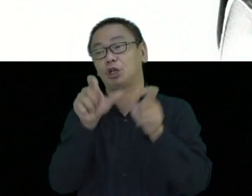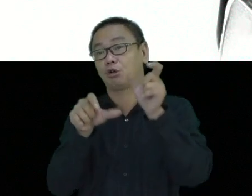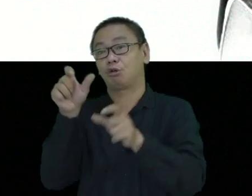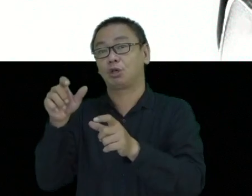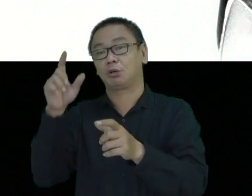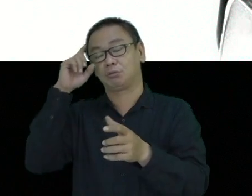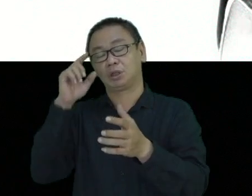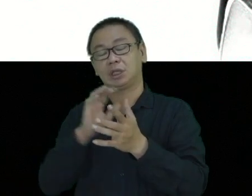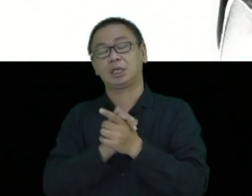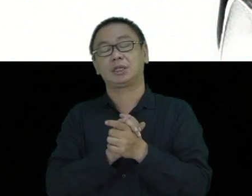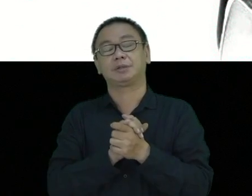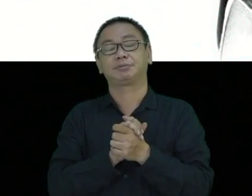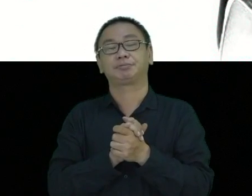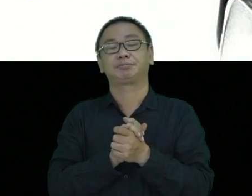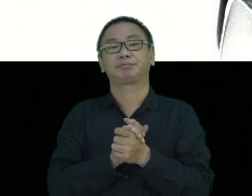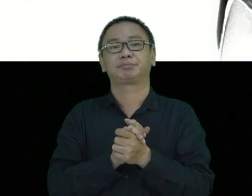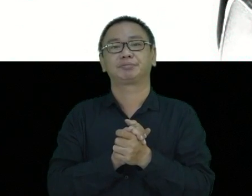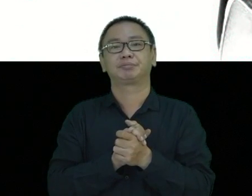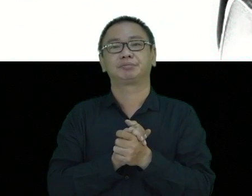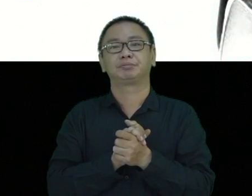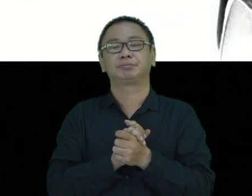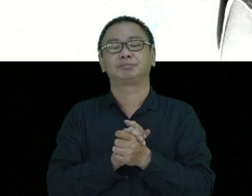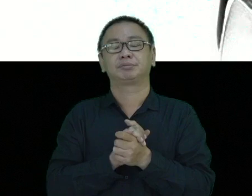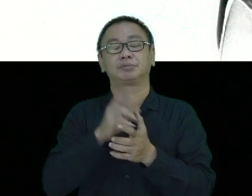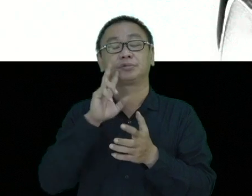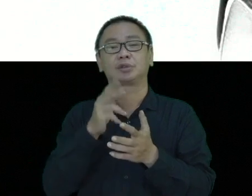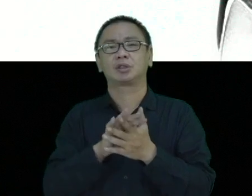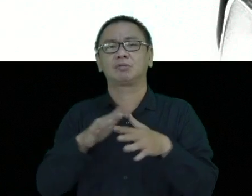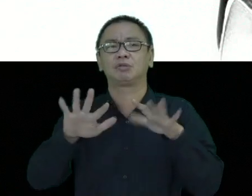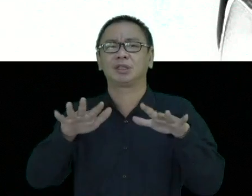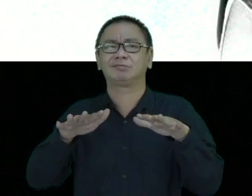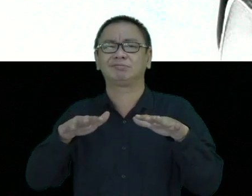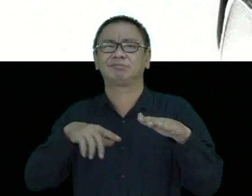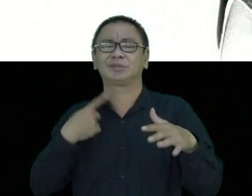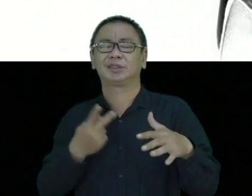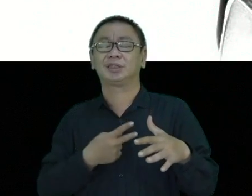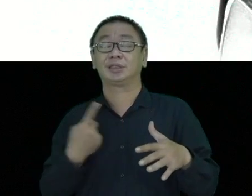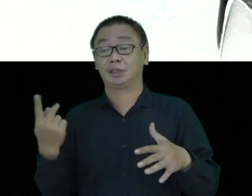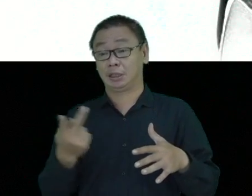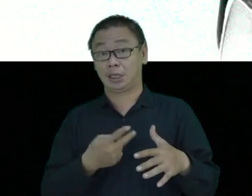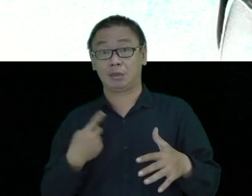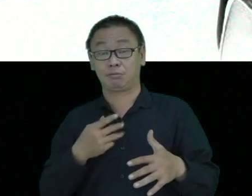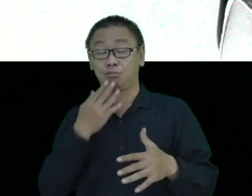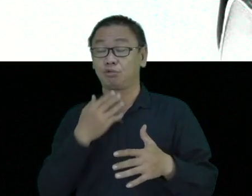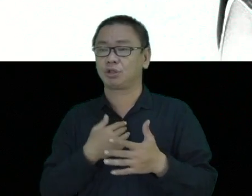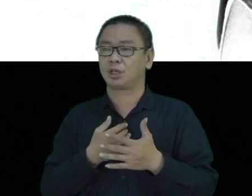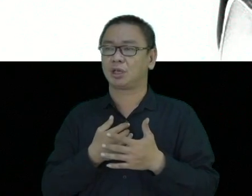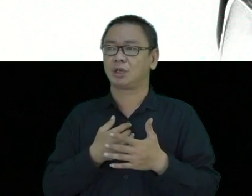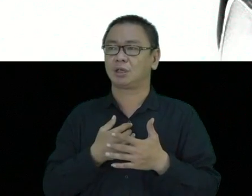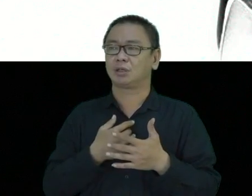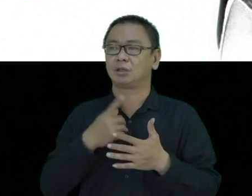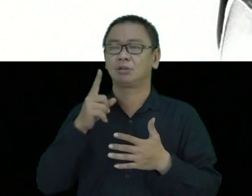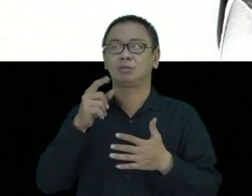kasih Kristus, ya. Saudara, meskipun mungkin kita punya segala sesuatu untuk membackup diri